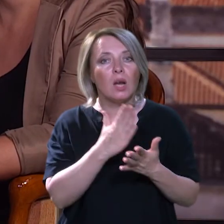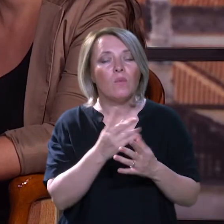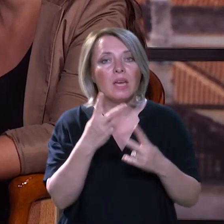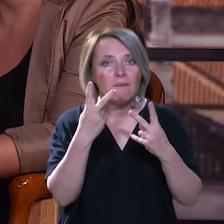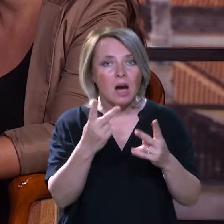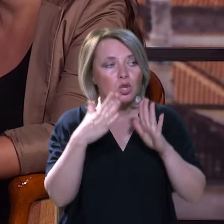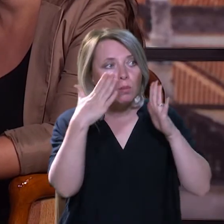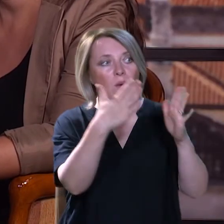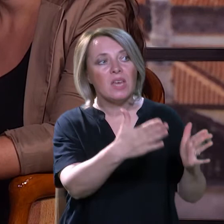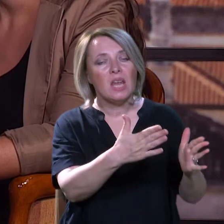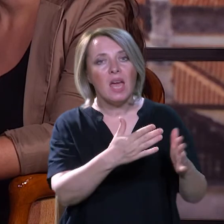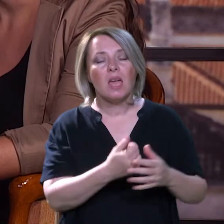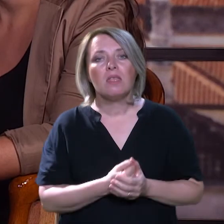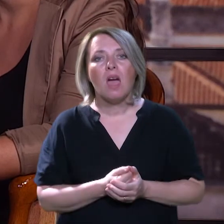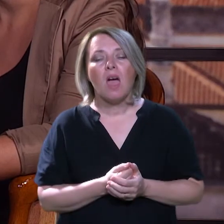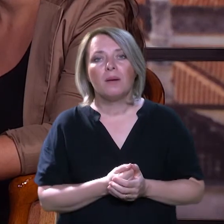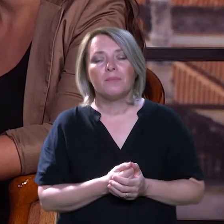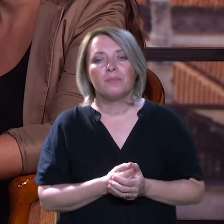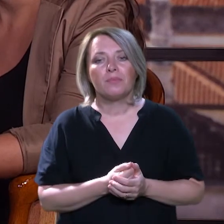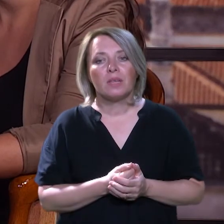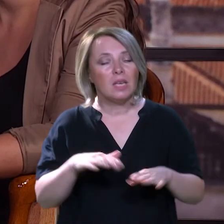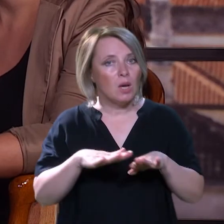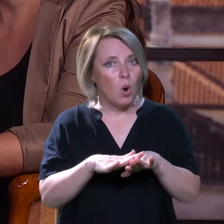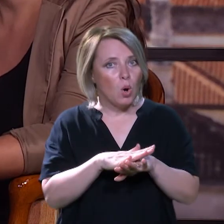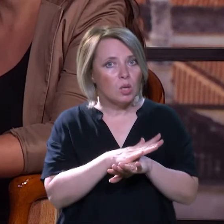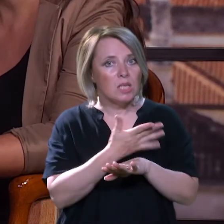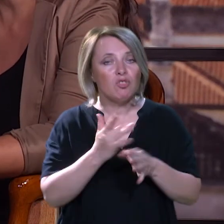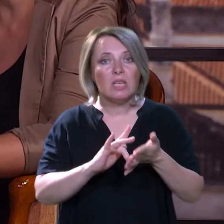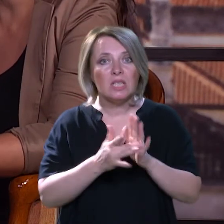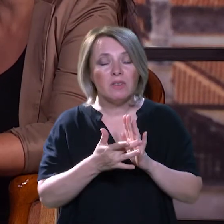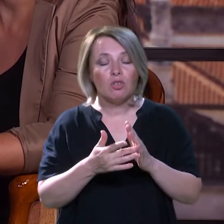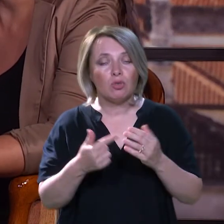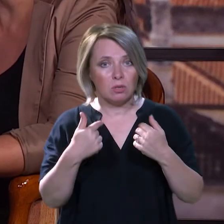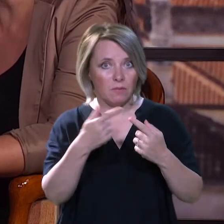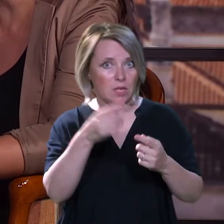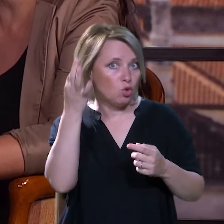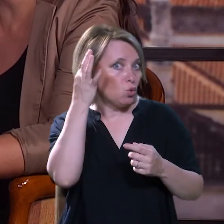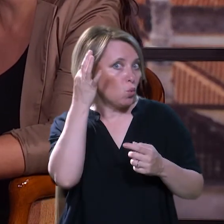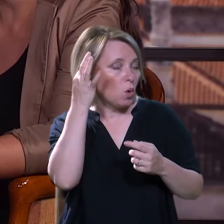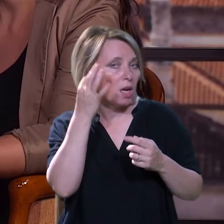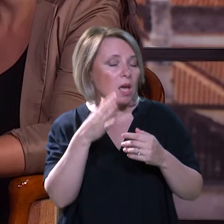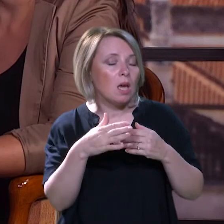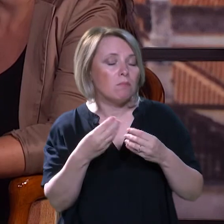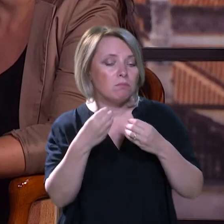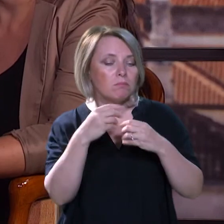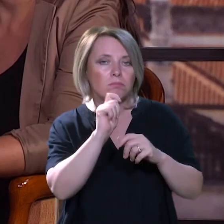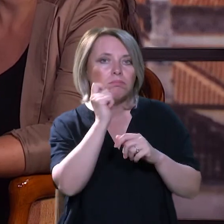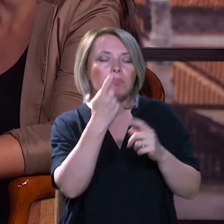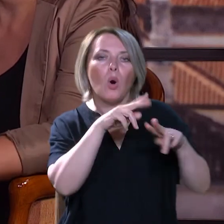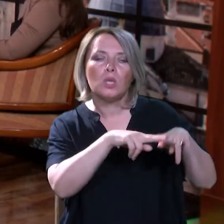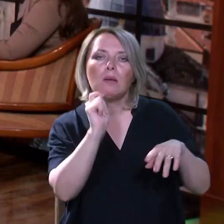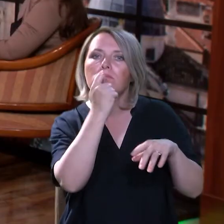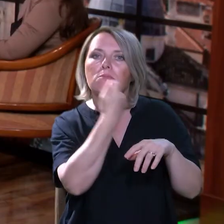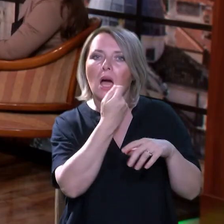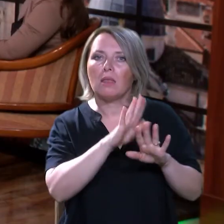je bitno to povjerenje, nekako i osjećaj da sve ono što je vama rečeno da ostaje tu gdje je